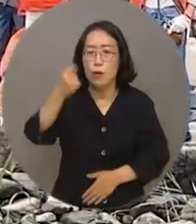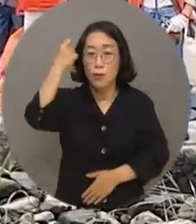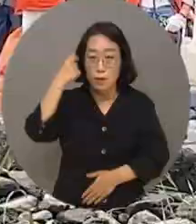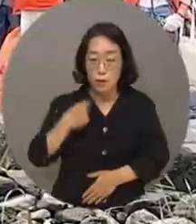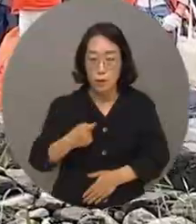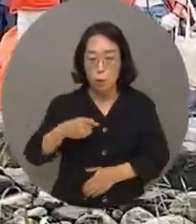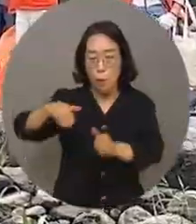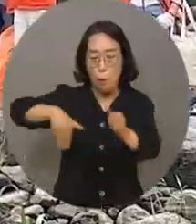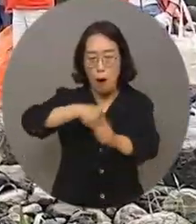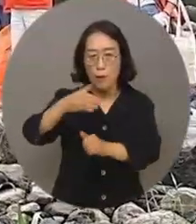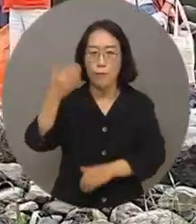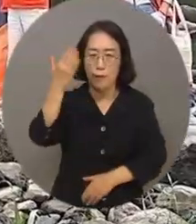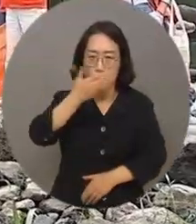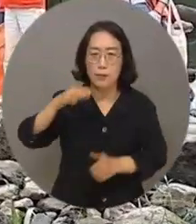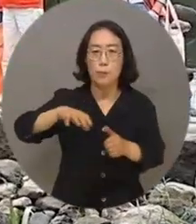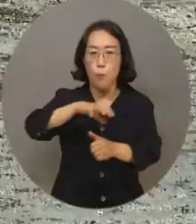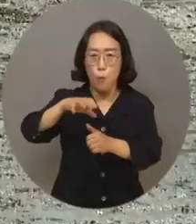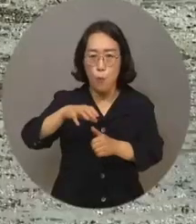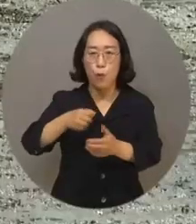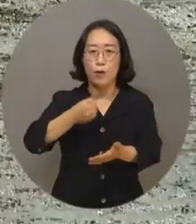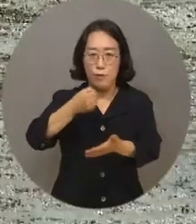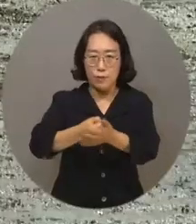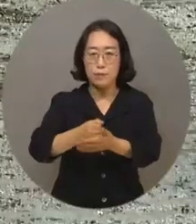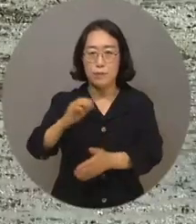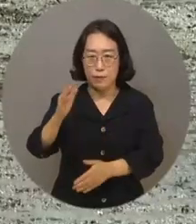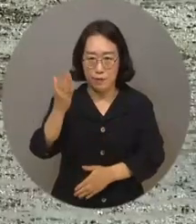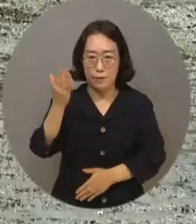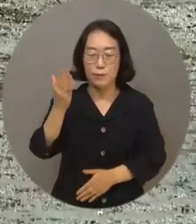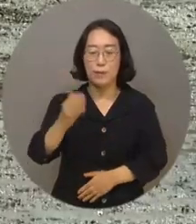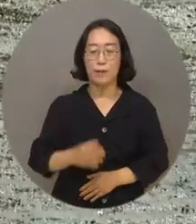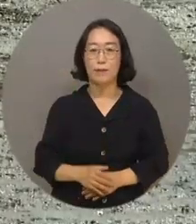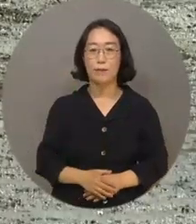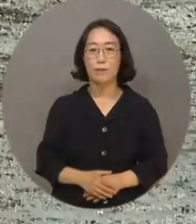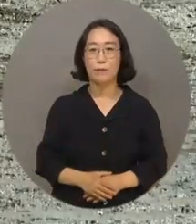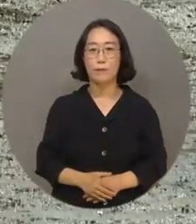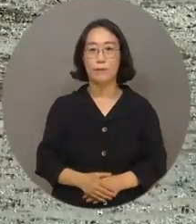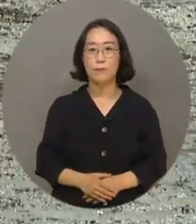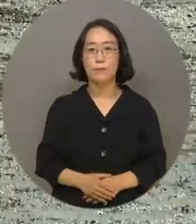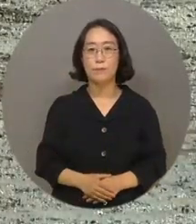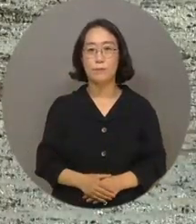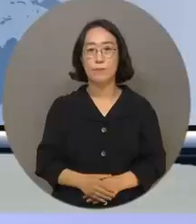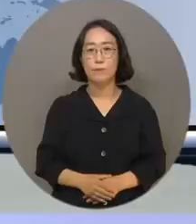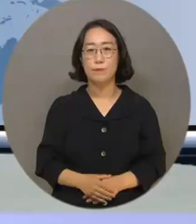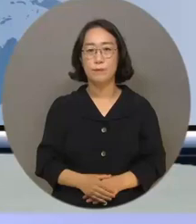환경보호를 다짐하는 시간을 가졌습니다. 복지TV 뉴스 정우현입니다.